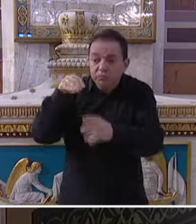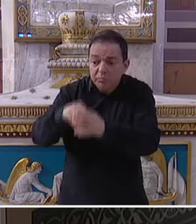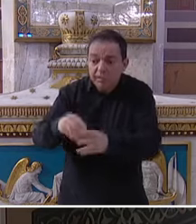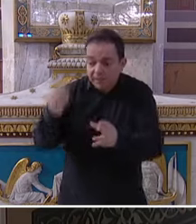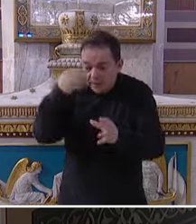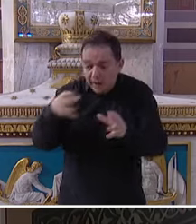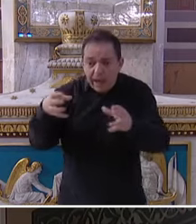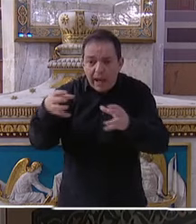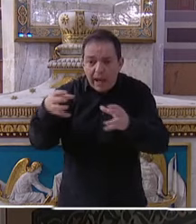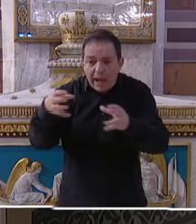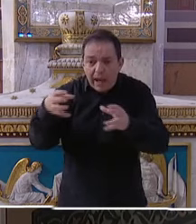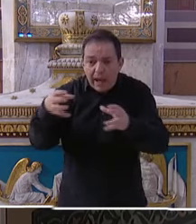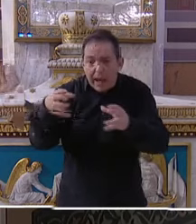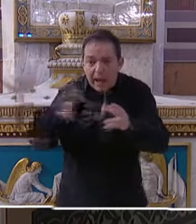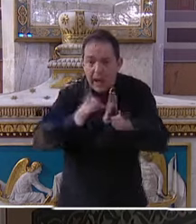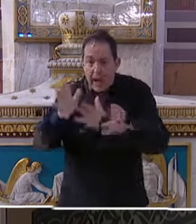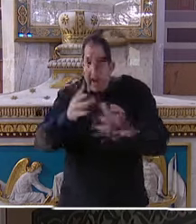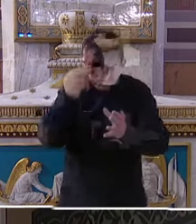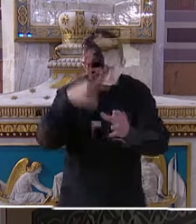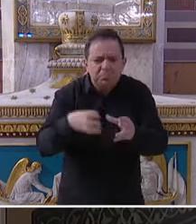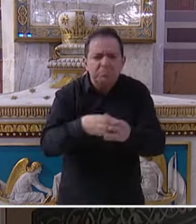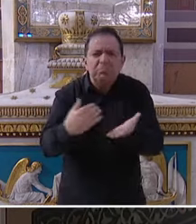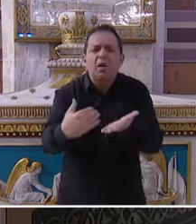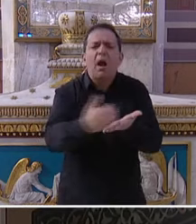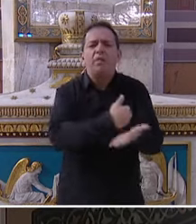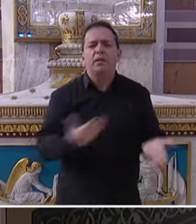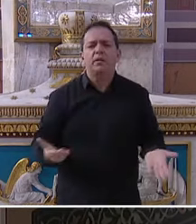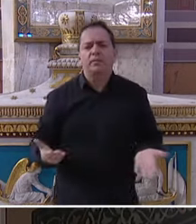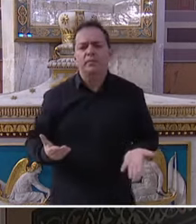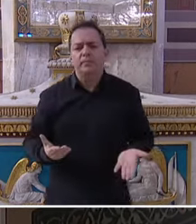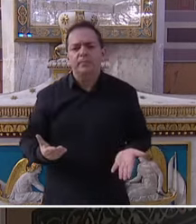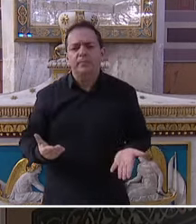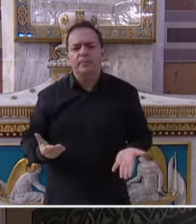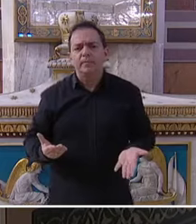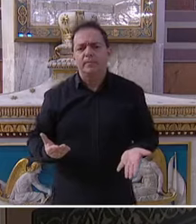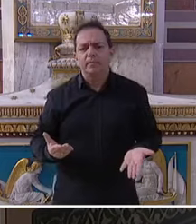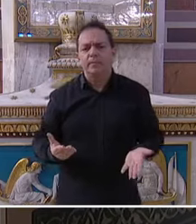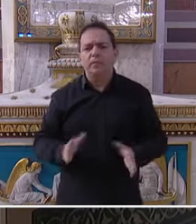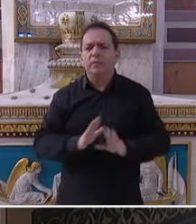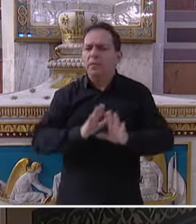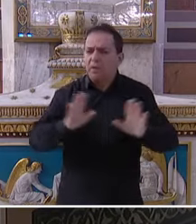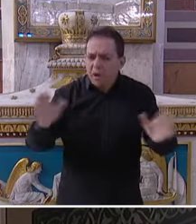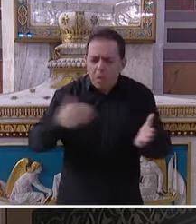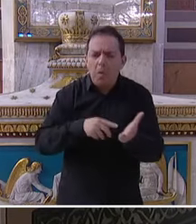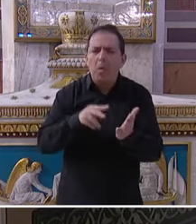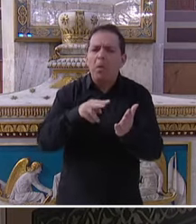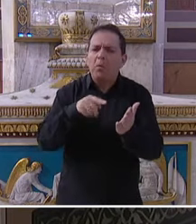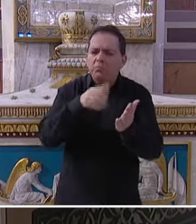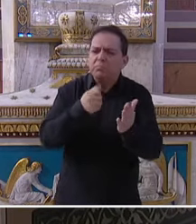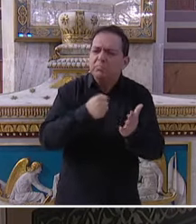είναι πίστη της Εκκλησίας και δεν μπορεί να ελευθερώσει τον